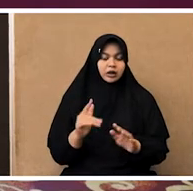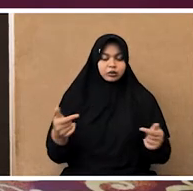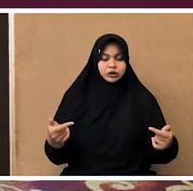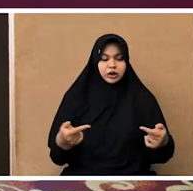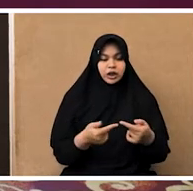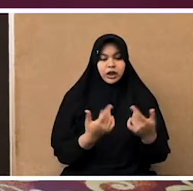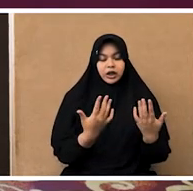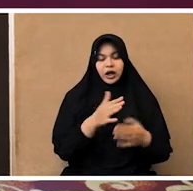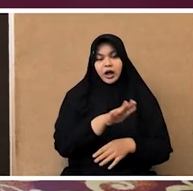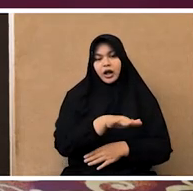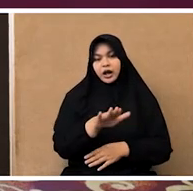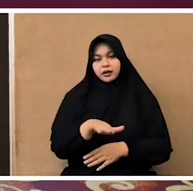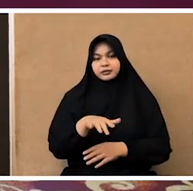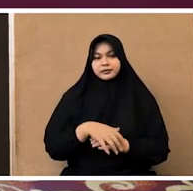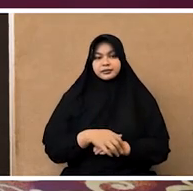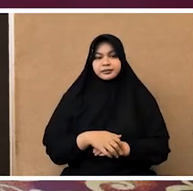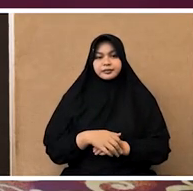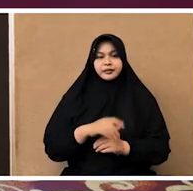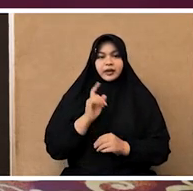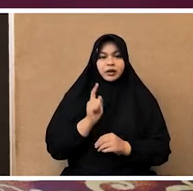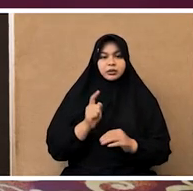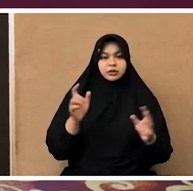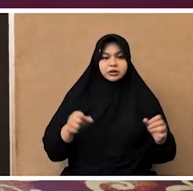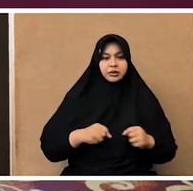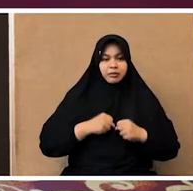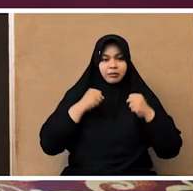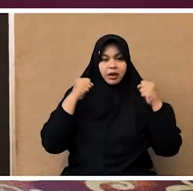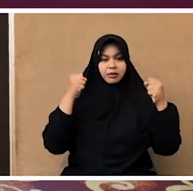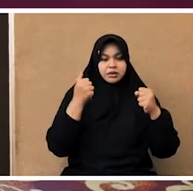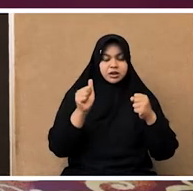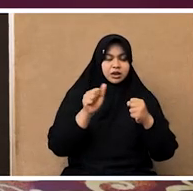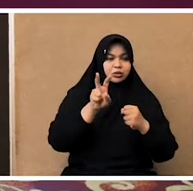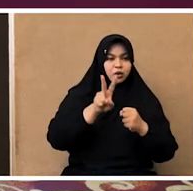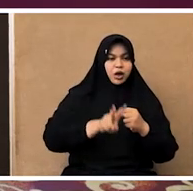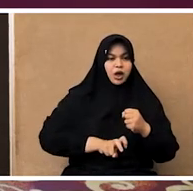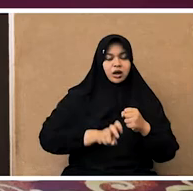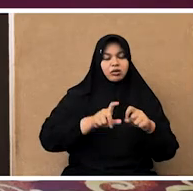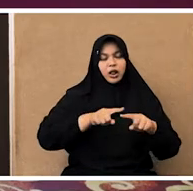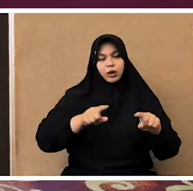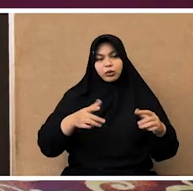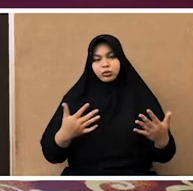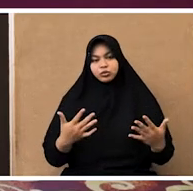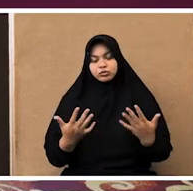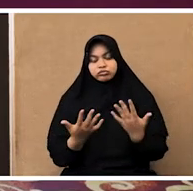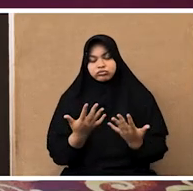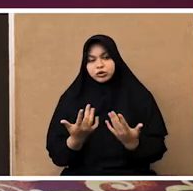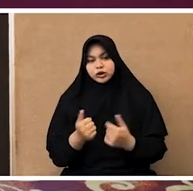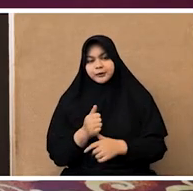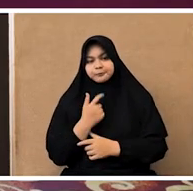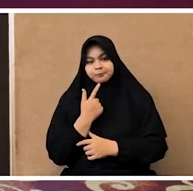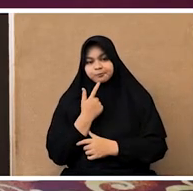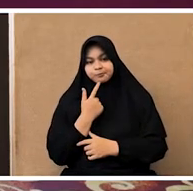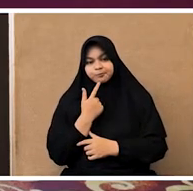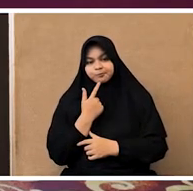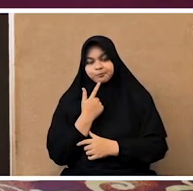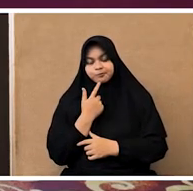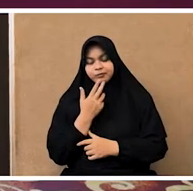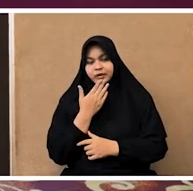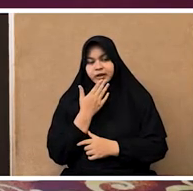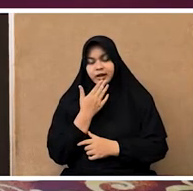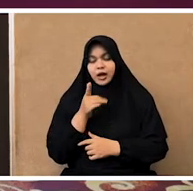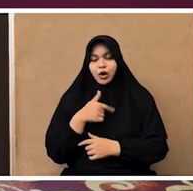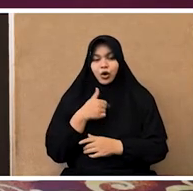dengan anak ya memang semangatnya bisa digunakan ya Walaupun memang bisa jadi apa